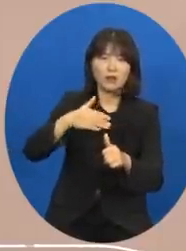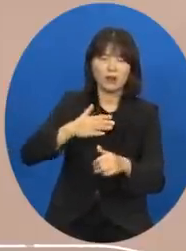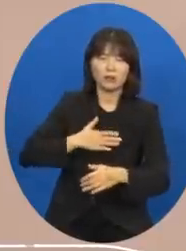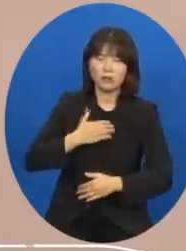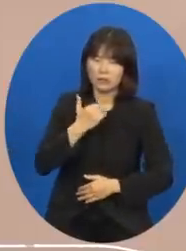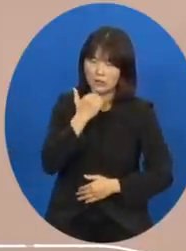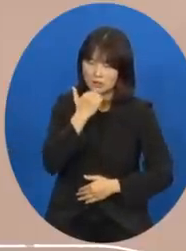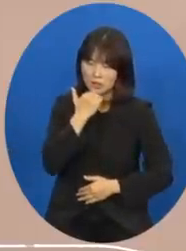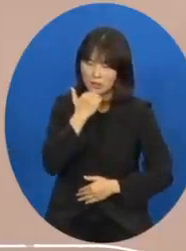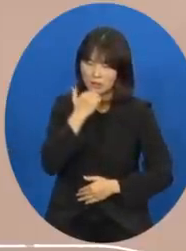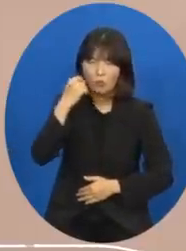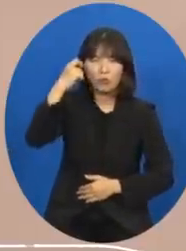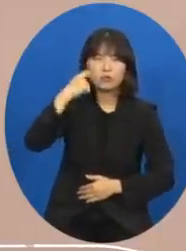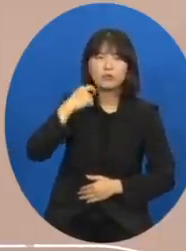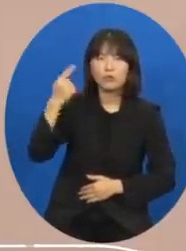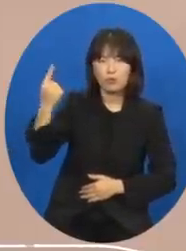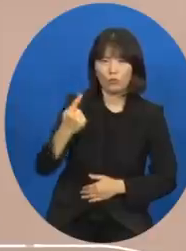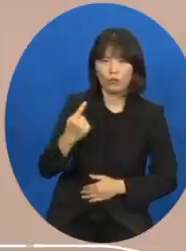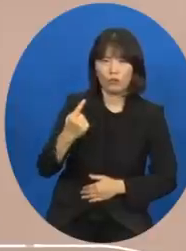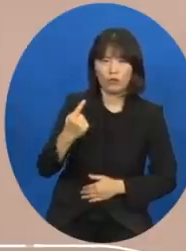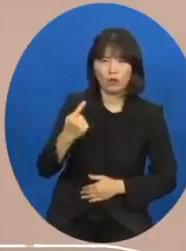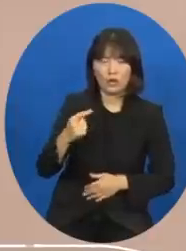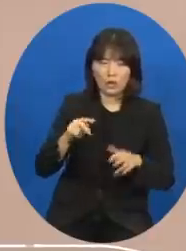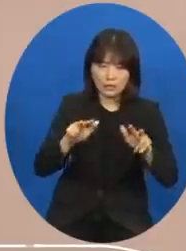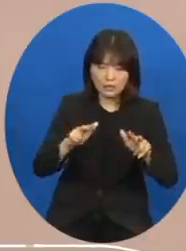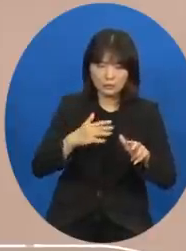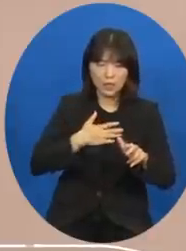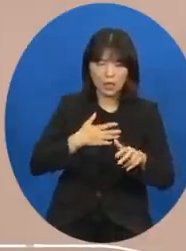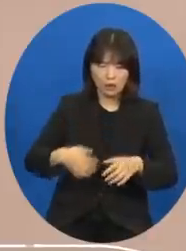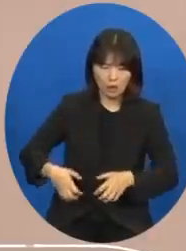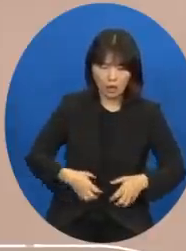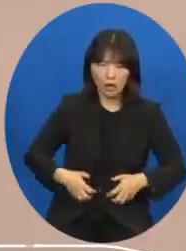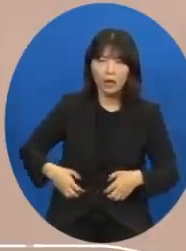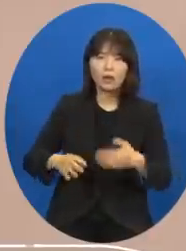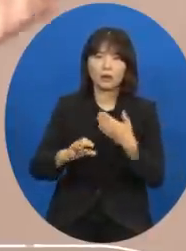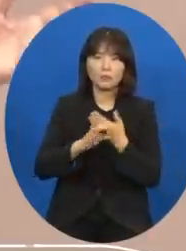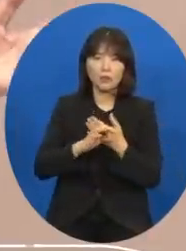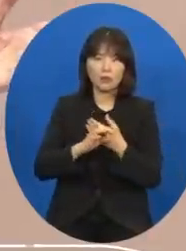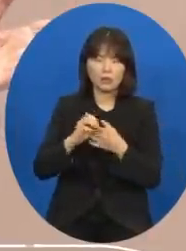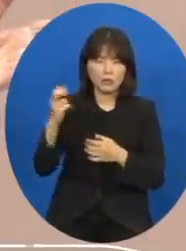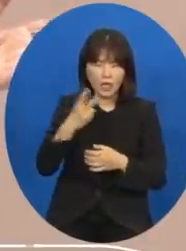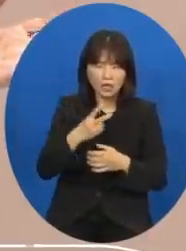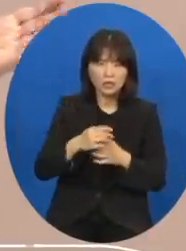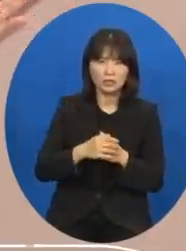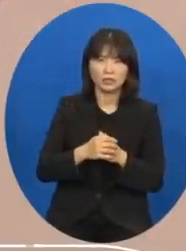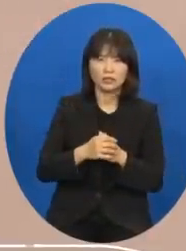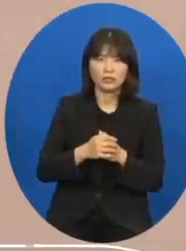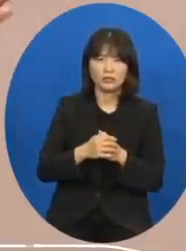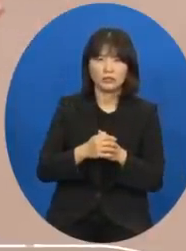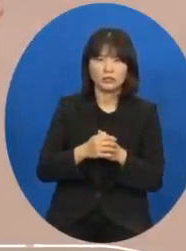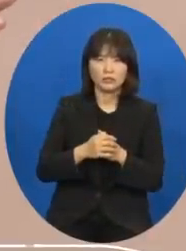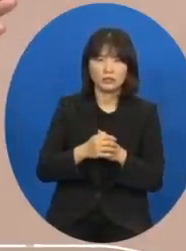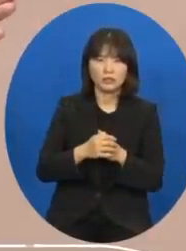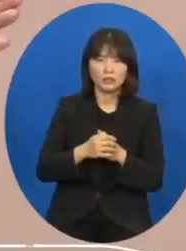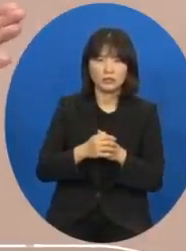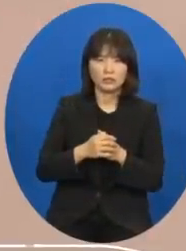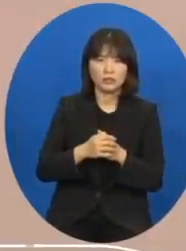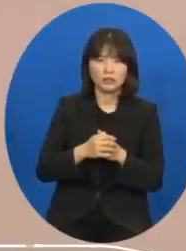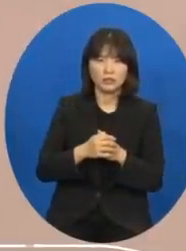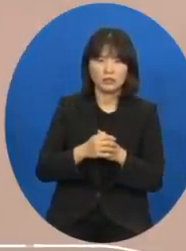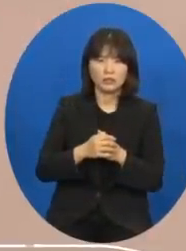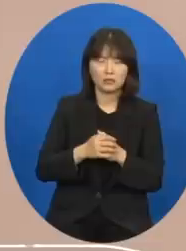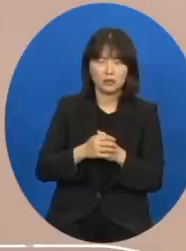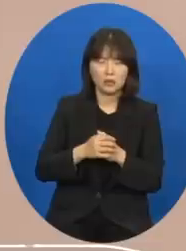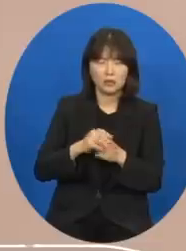기다리고 있다는 느낌이 들더라고. 여기서 만약에 내가 주저하면 이제는 다시 돌이킬 수 없는 상황이 온다.